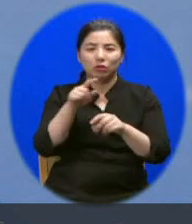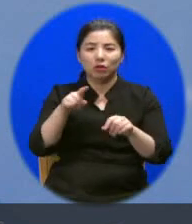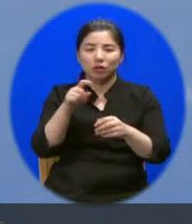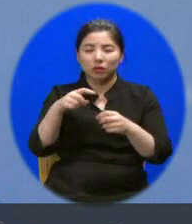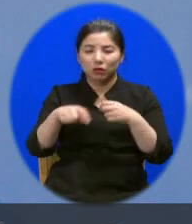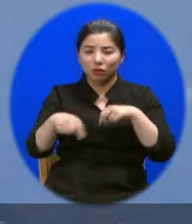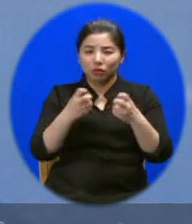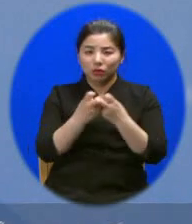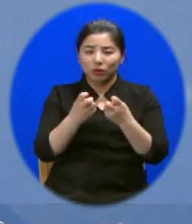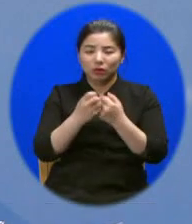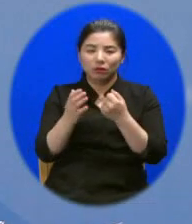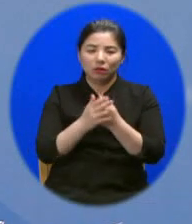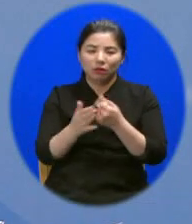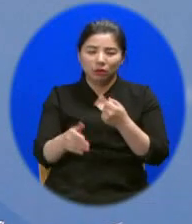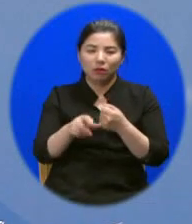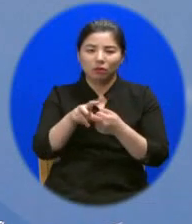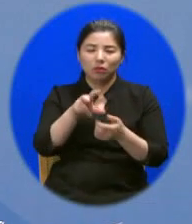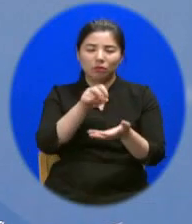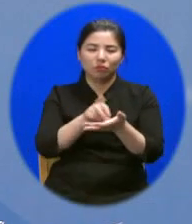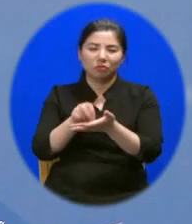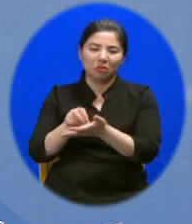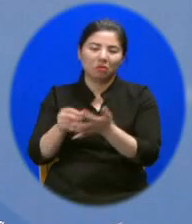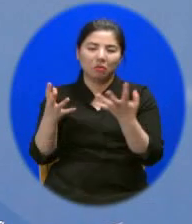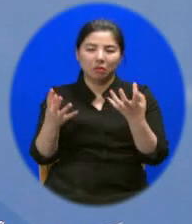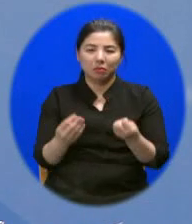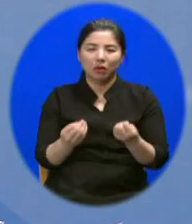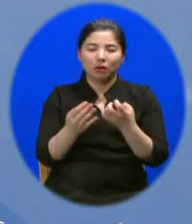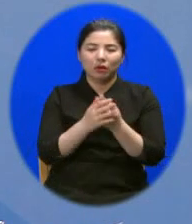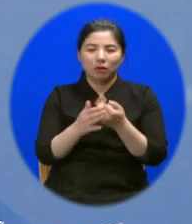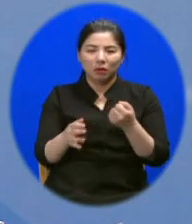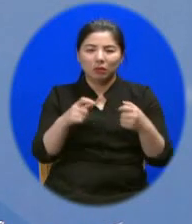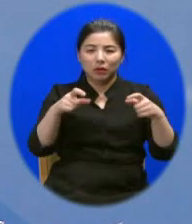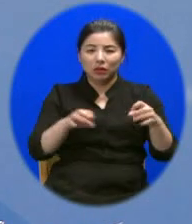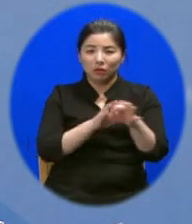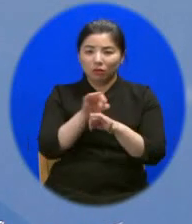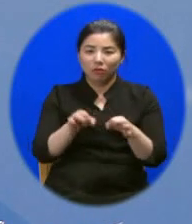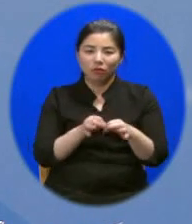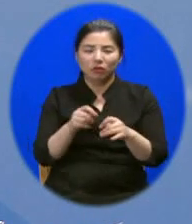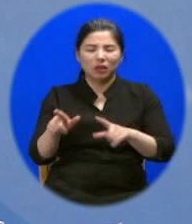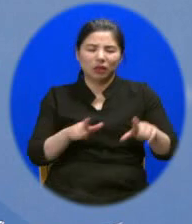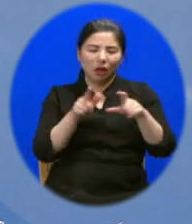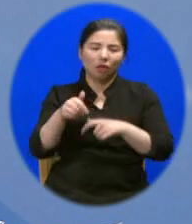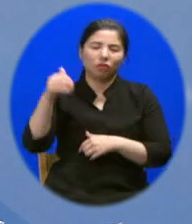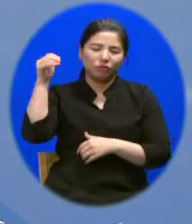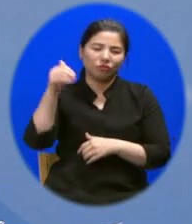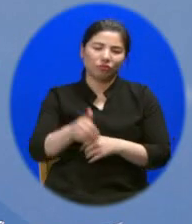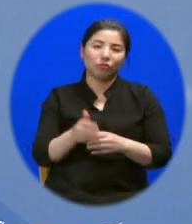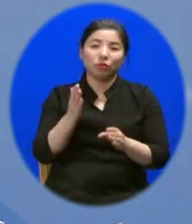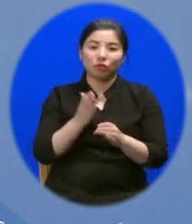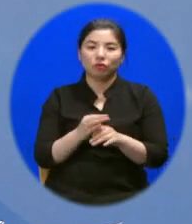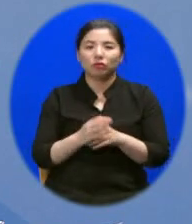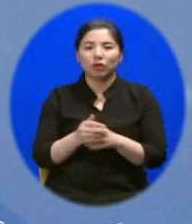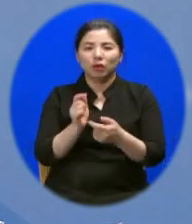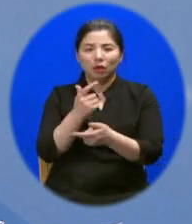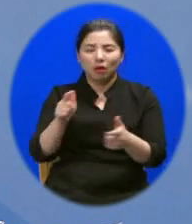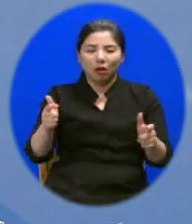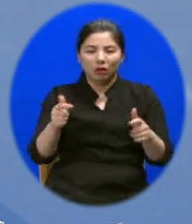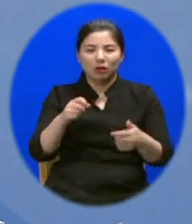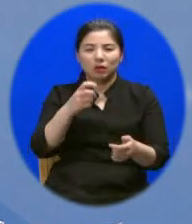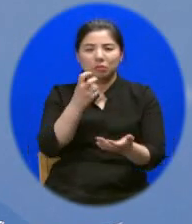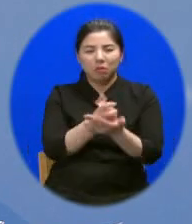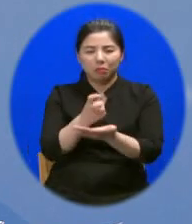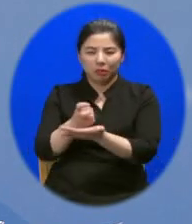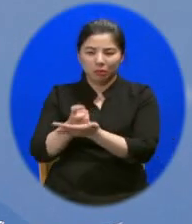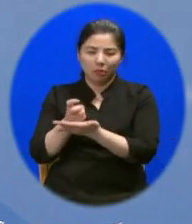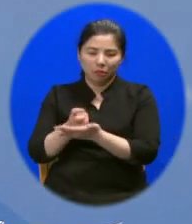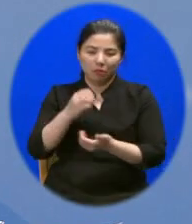3년간 계속되면서 지역경제와 민생이 무너지고 있습니다 각종 규제가 남발 되고 있고